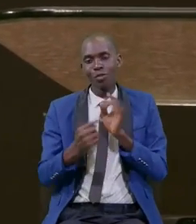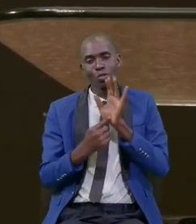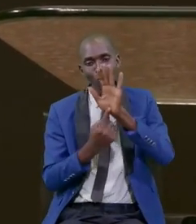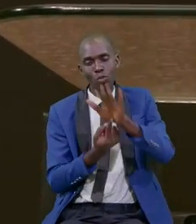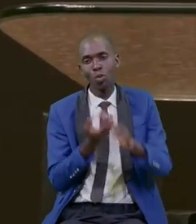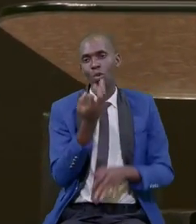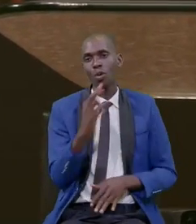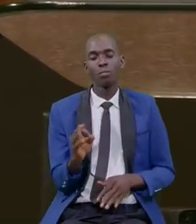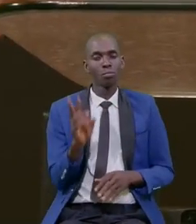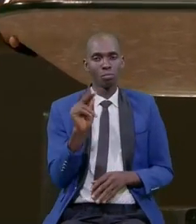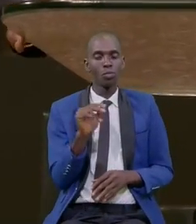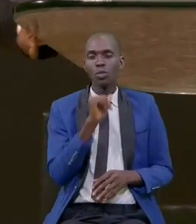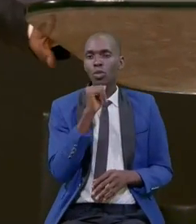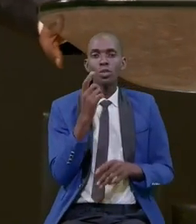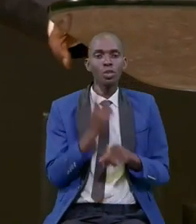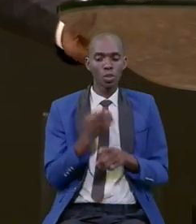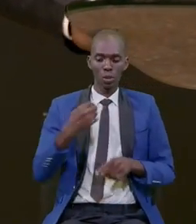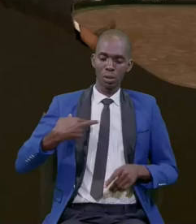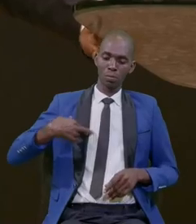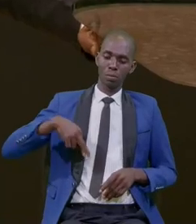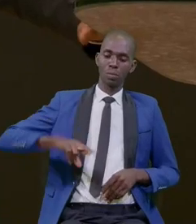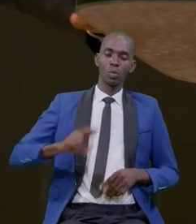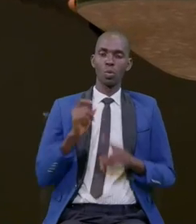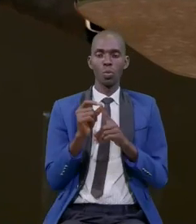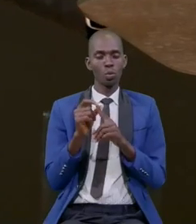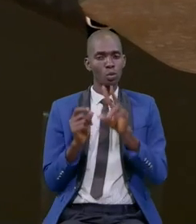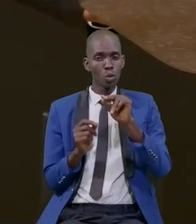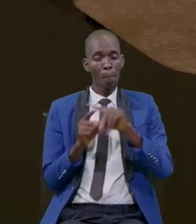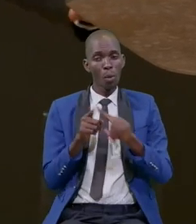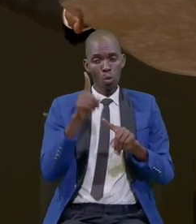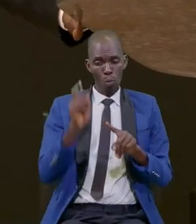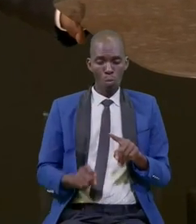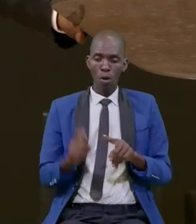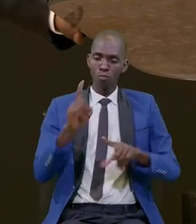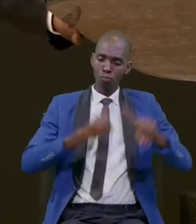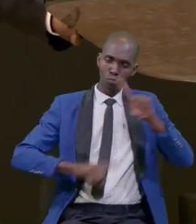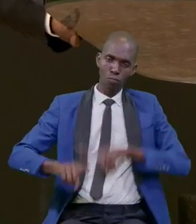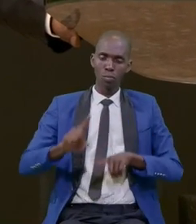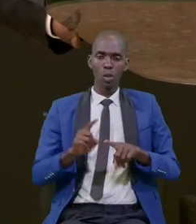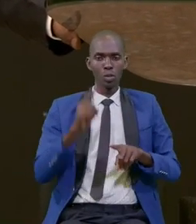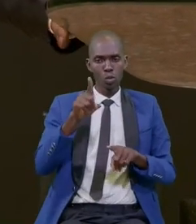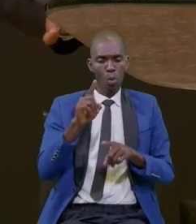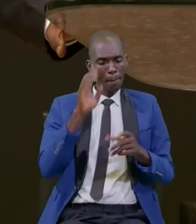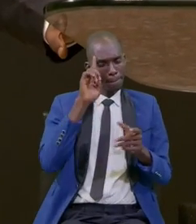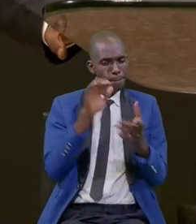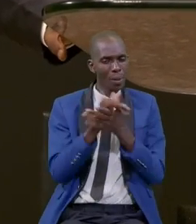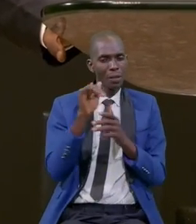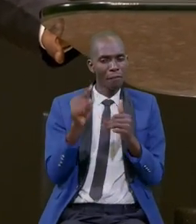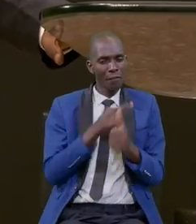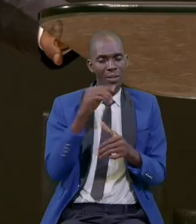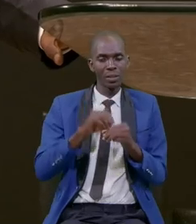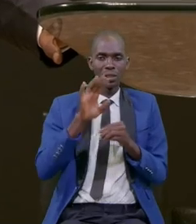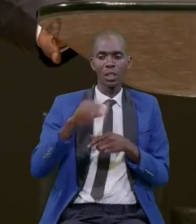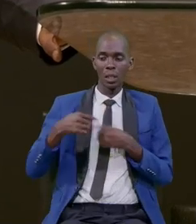superficielle, une confession religieuse, traditionnelle. Non, tu confesses de ta bouche et tu crois dans ton